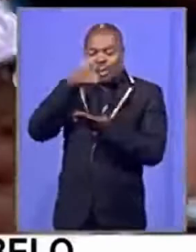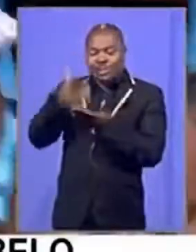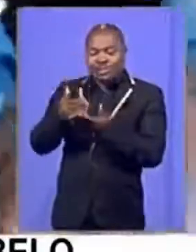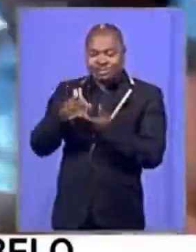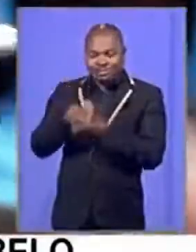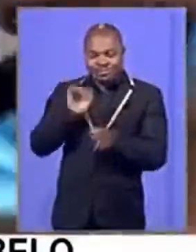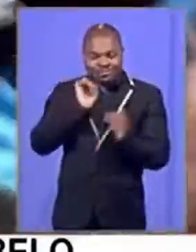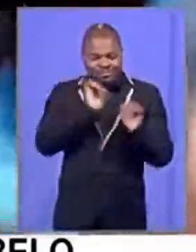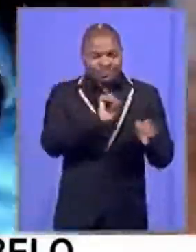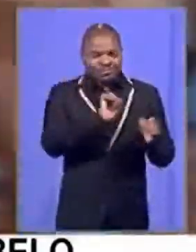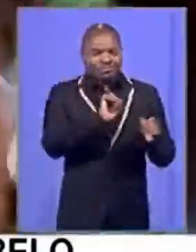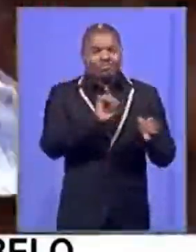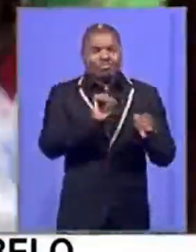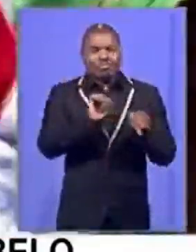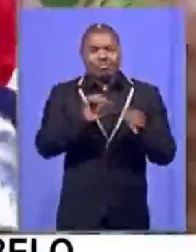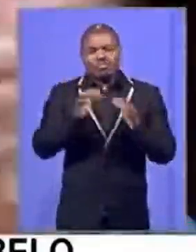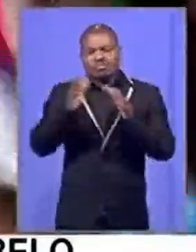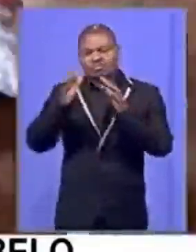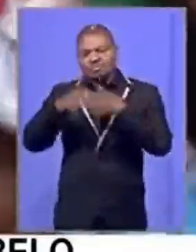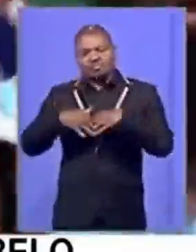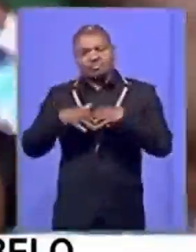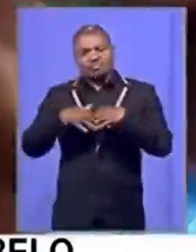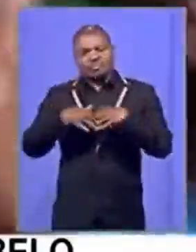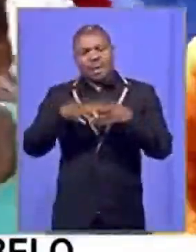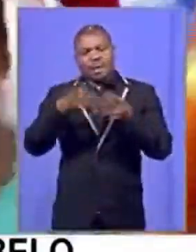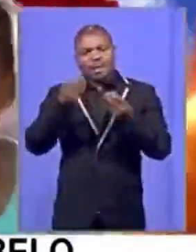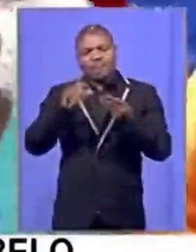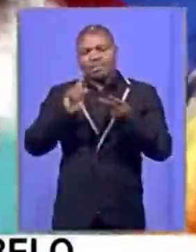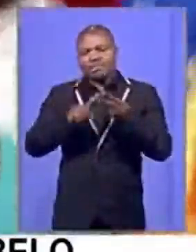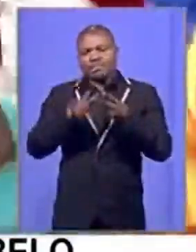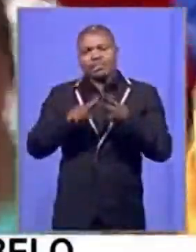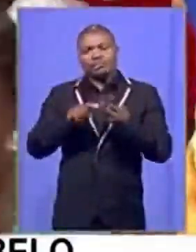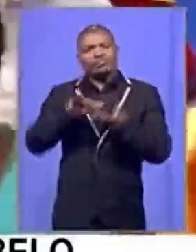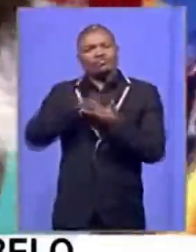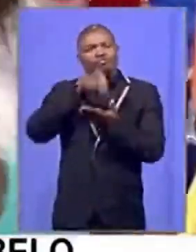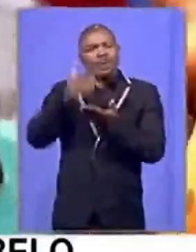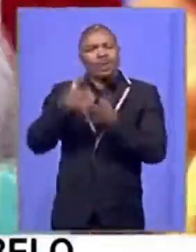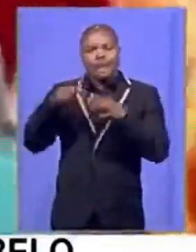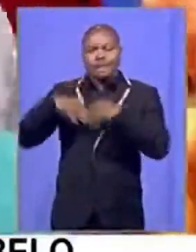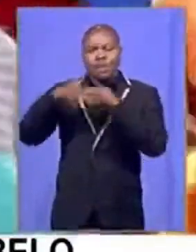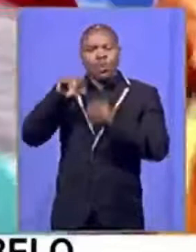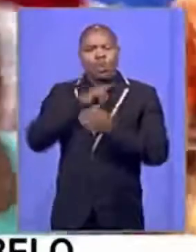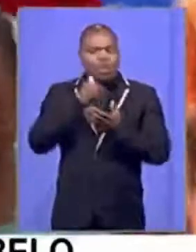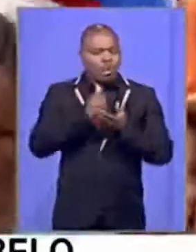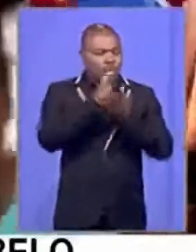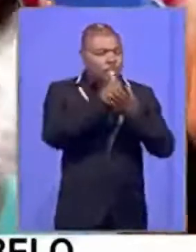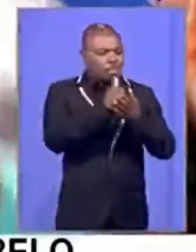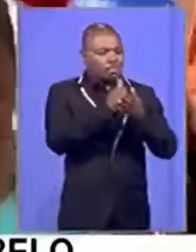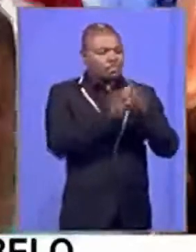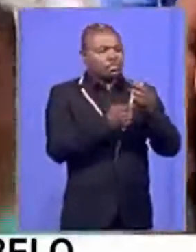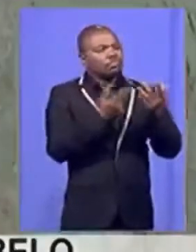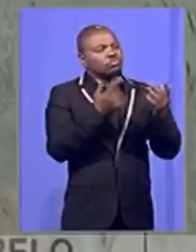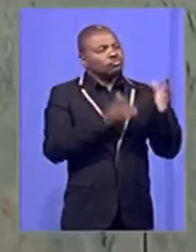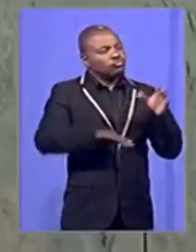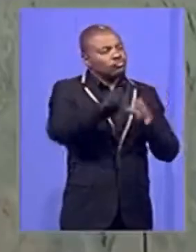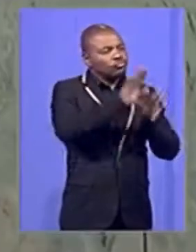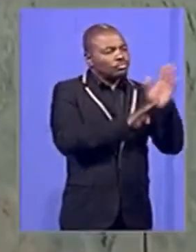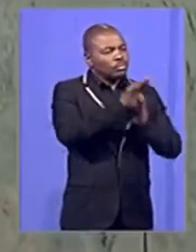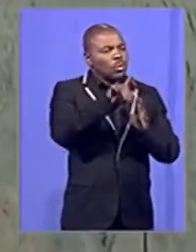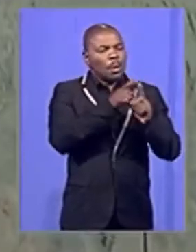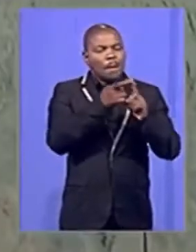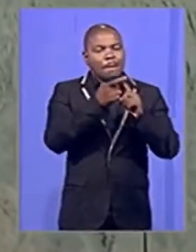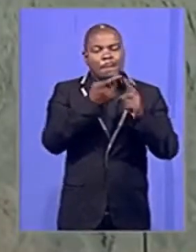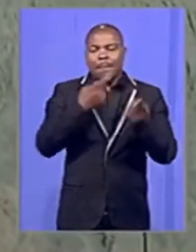la Itumeleng le phatlhaladiwe. Letlole leno le tlhomilwe gore le godise toropo eno ka matlole a tswang kwa